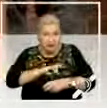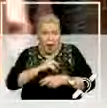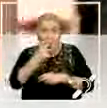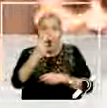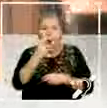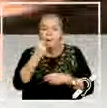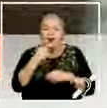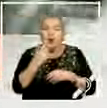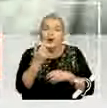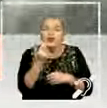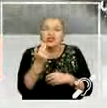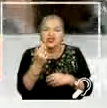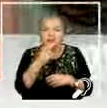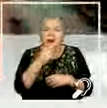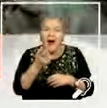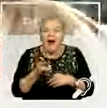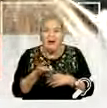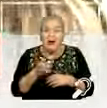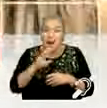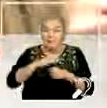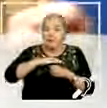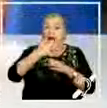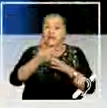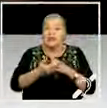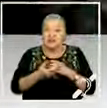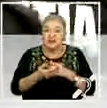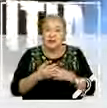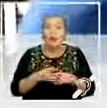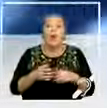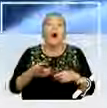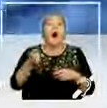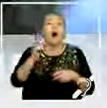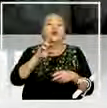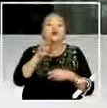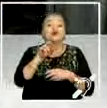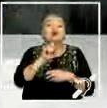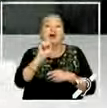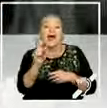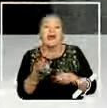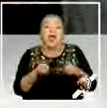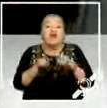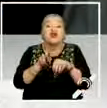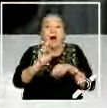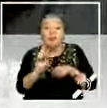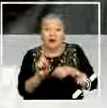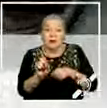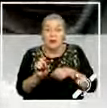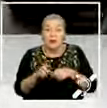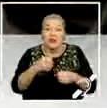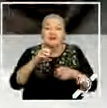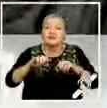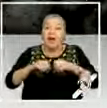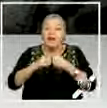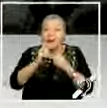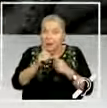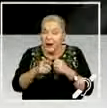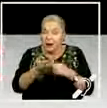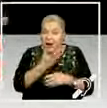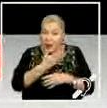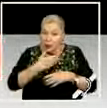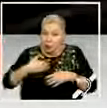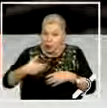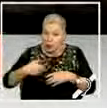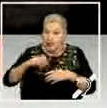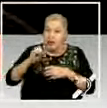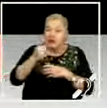doar 15 ani, iar ulterior ar fi făcut acest lucru cu sora ei, geamănă. Faptele s-ar fi petrecut atât în București cât